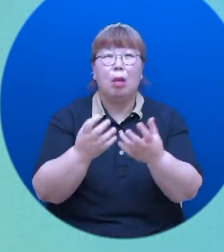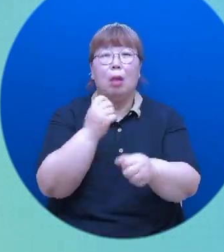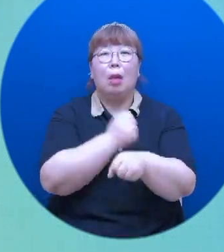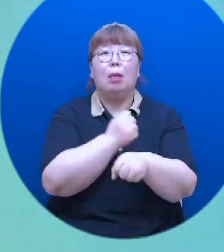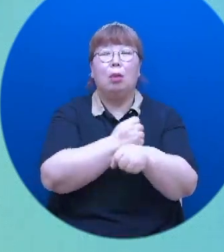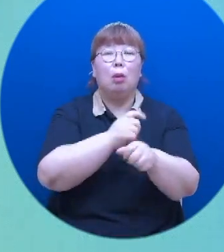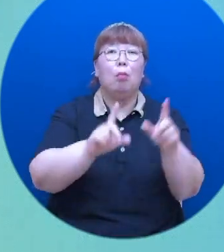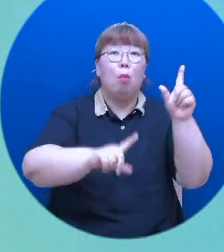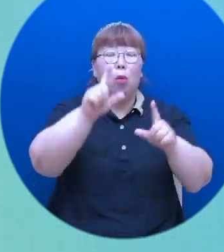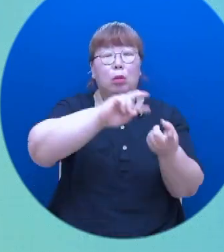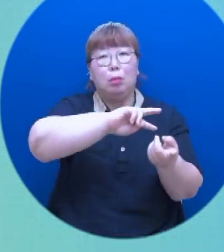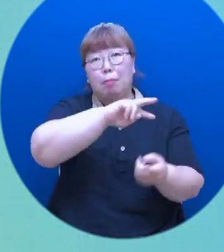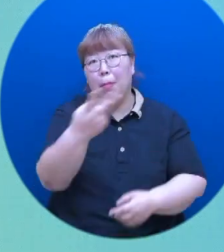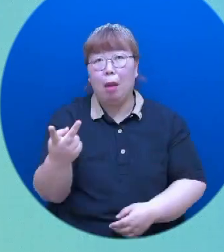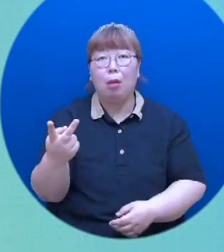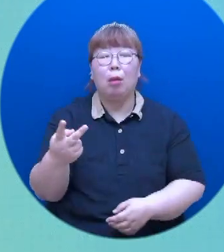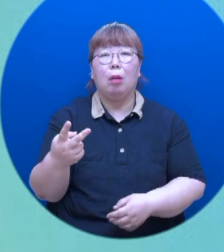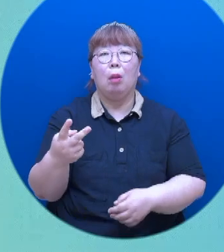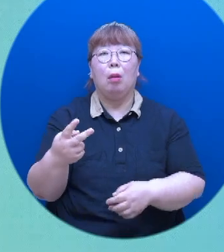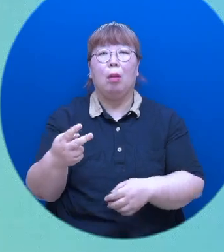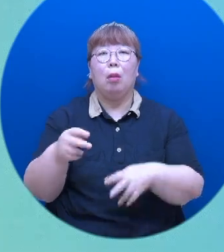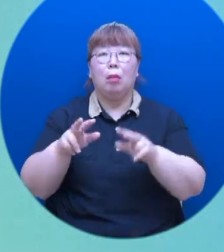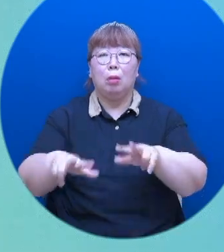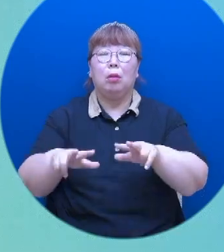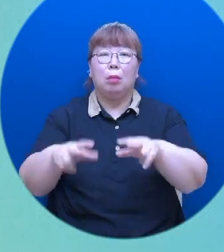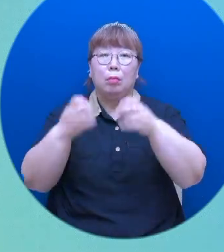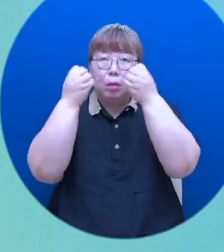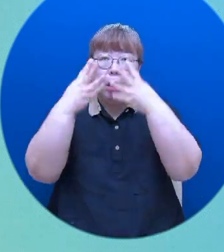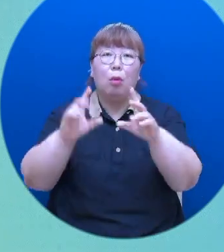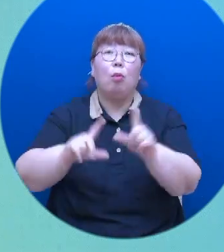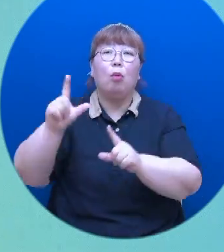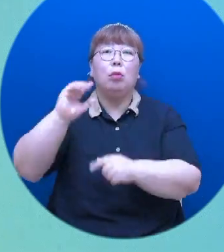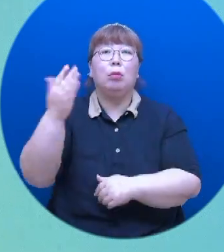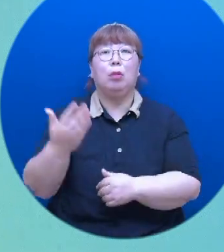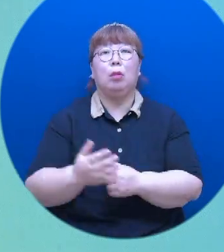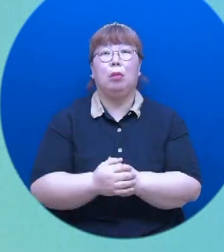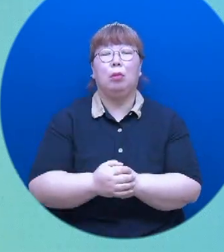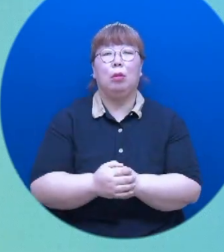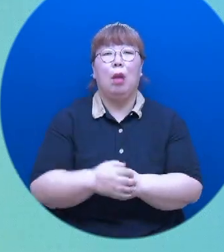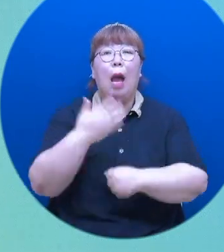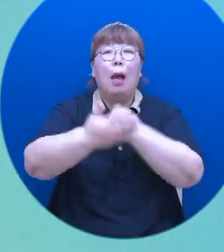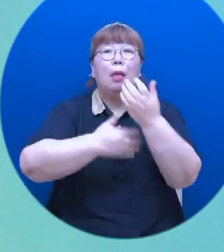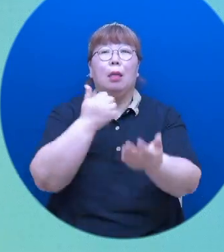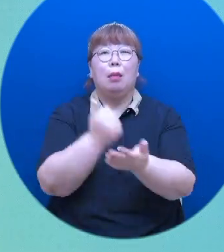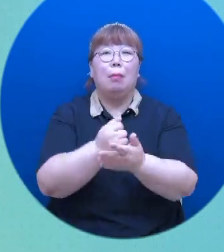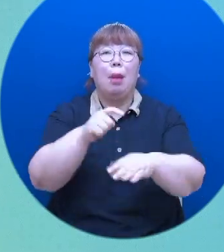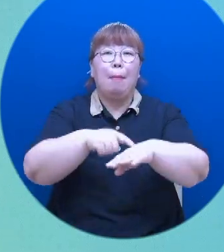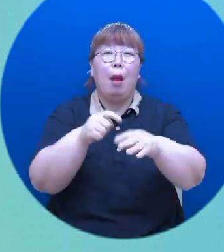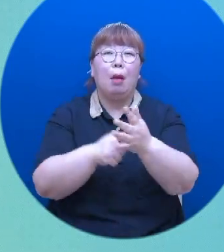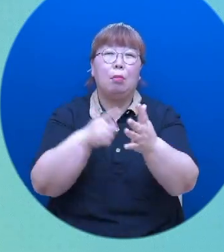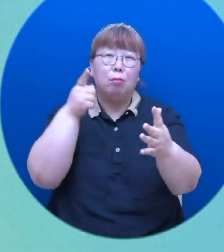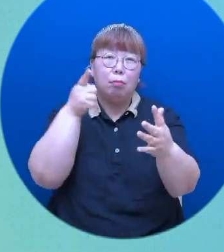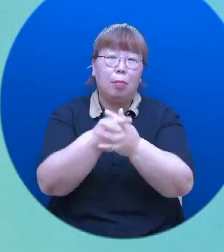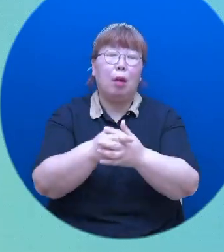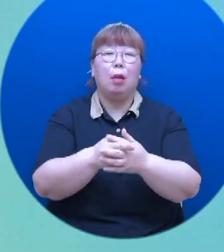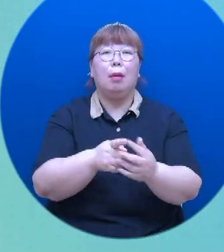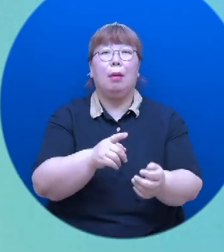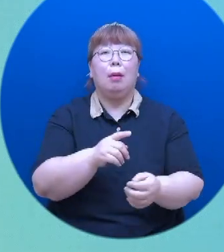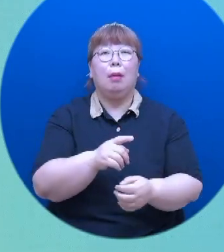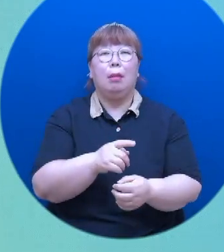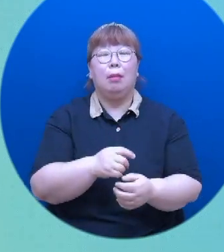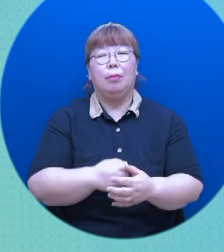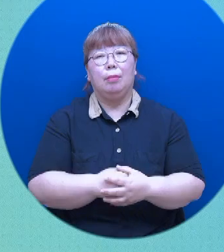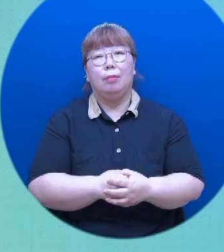같이 정답을 쏘고 있는 거지? 어떻게 이와 같이 하나님의 마음에 합한 답을 쏘고 있는